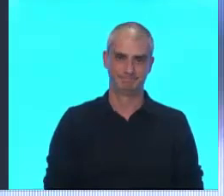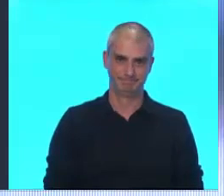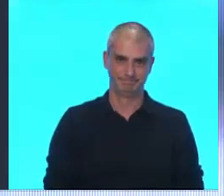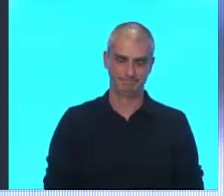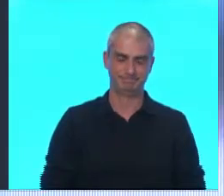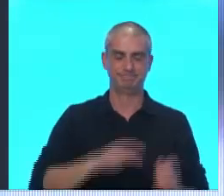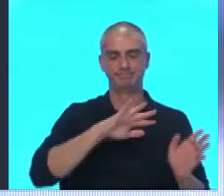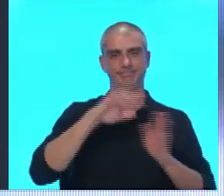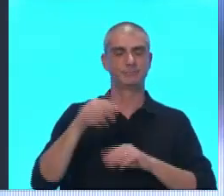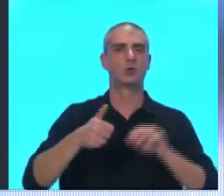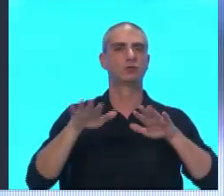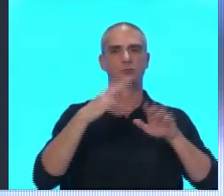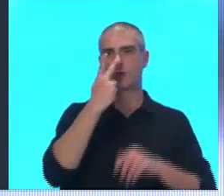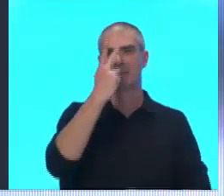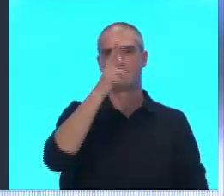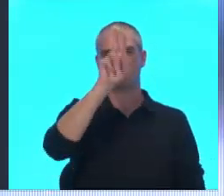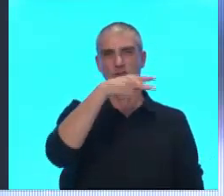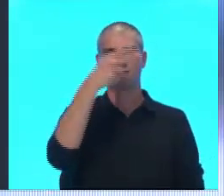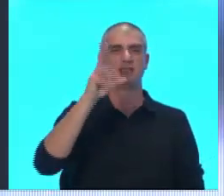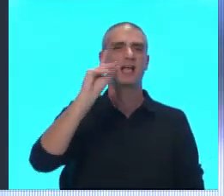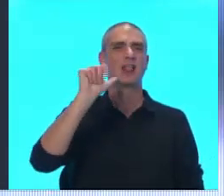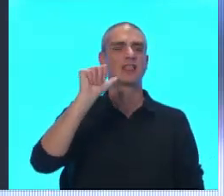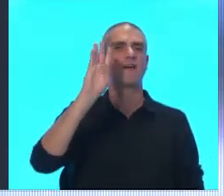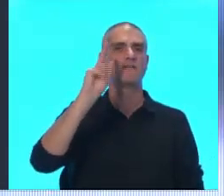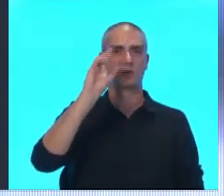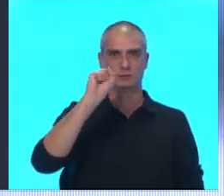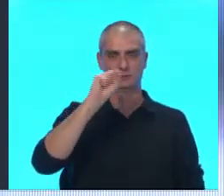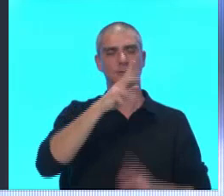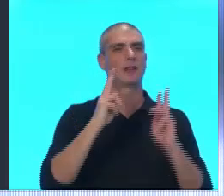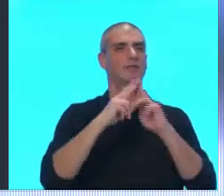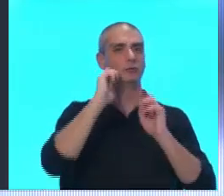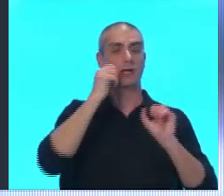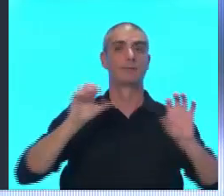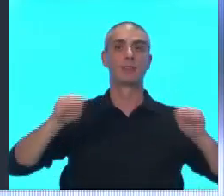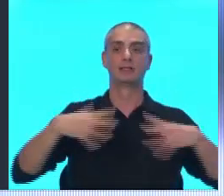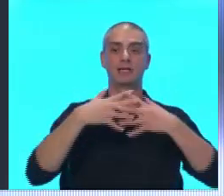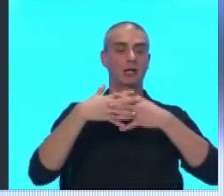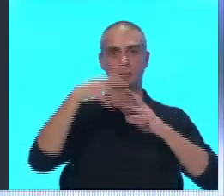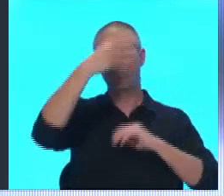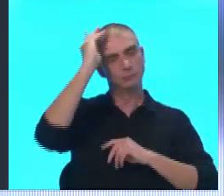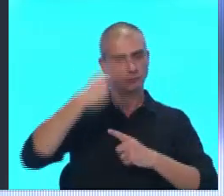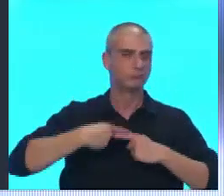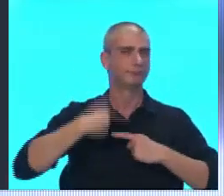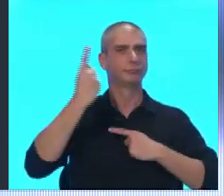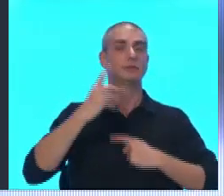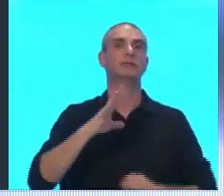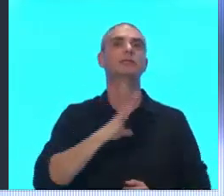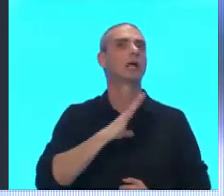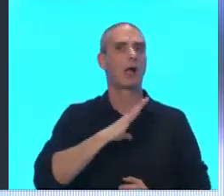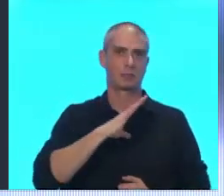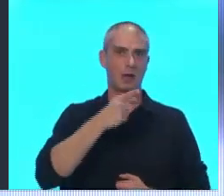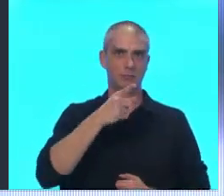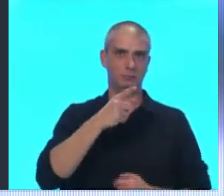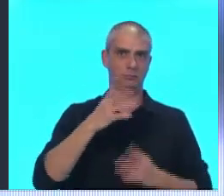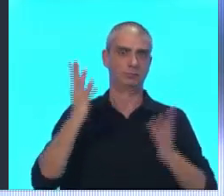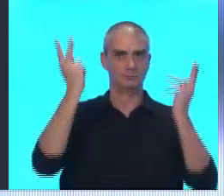מכאן לביקור ראש הממשלה בדבוס, שם הוא צפוי להיפגש מחר עם נשיא ארצות הברית דונלד טראמפ. הוא ממנף בכל פגישה את הסכנה בהמשך מימוש